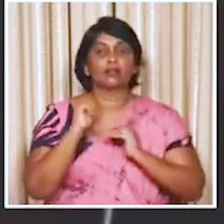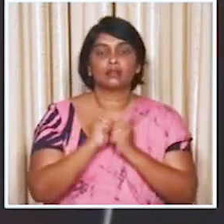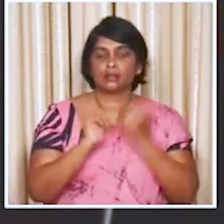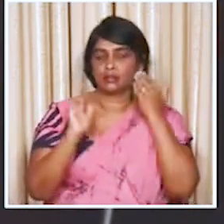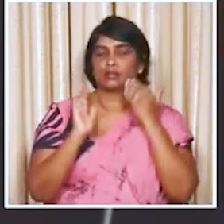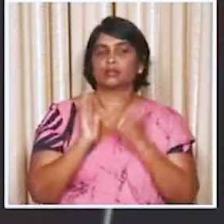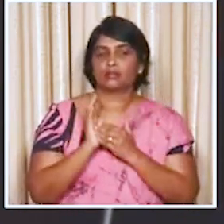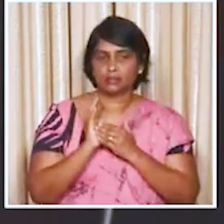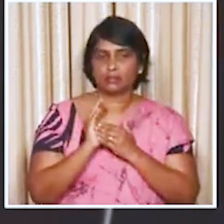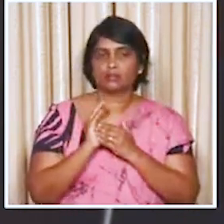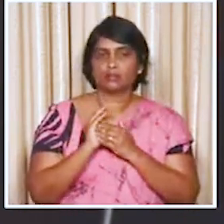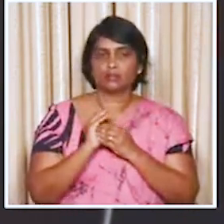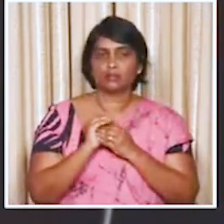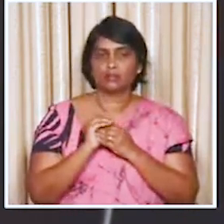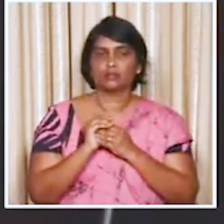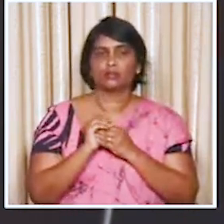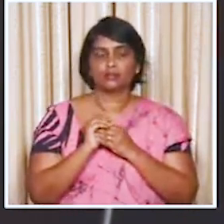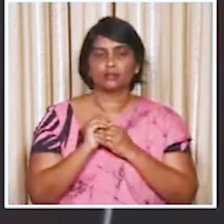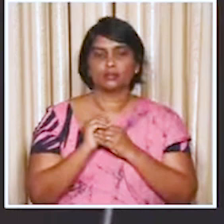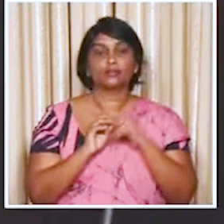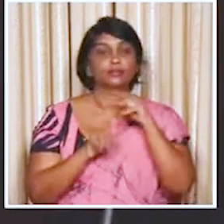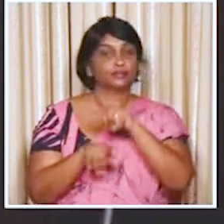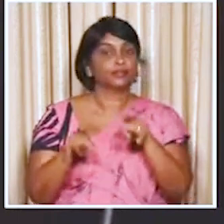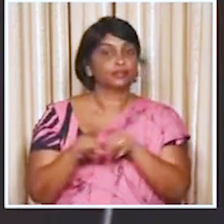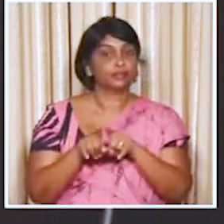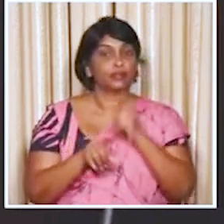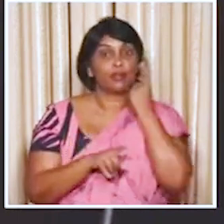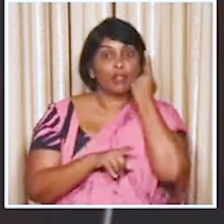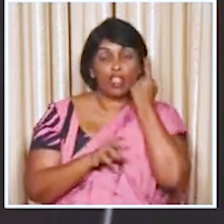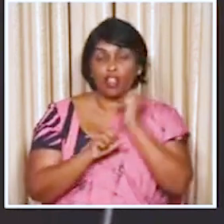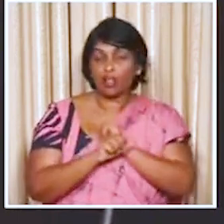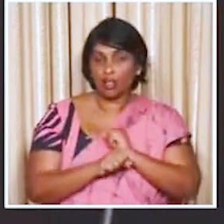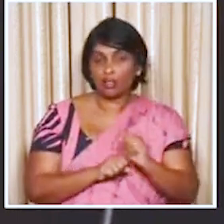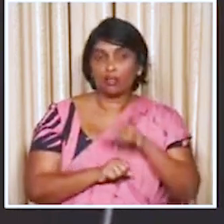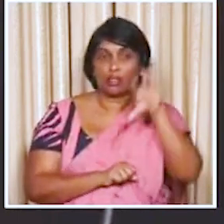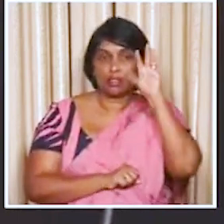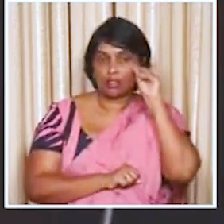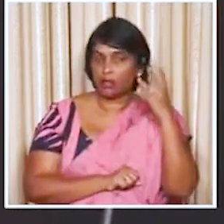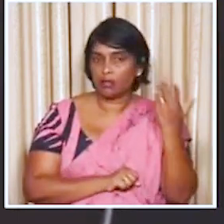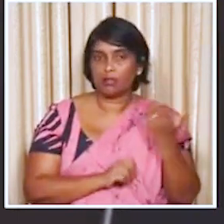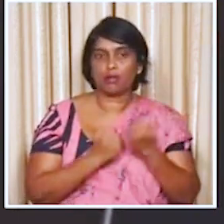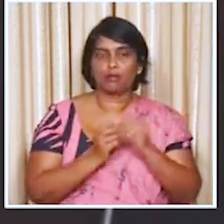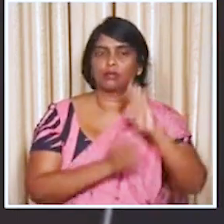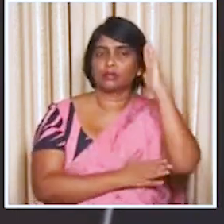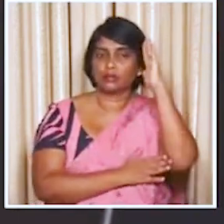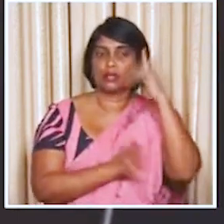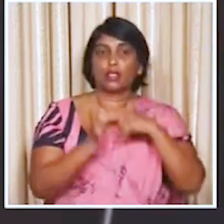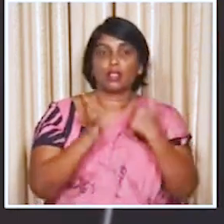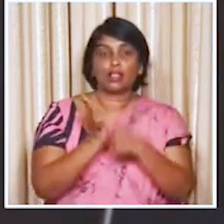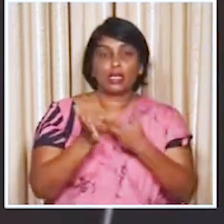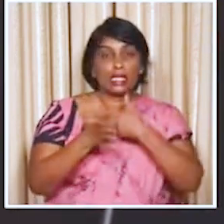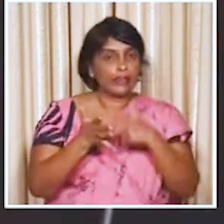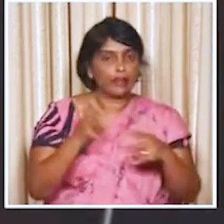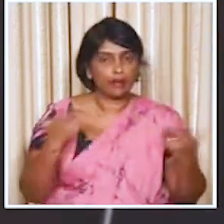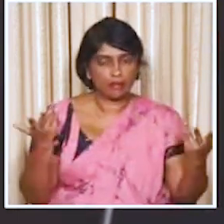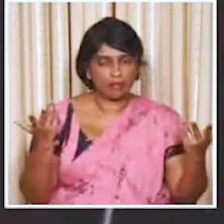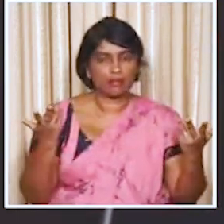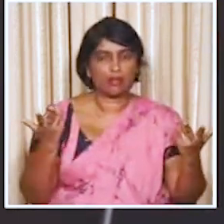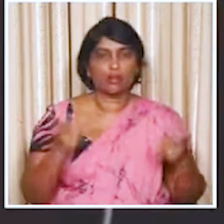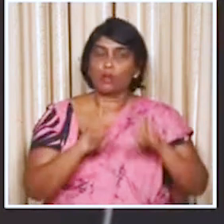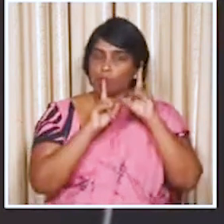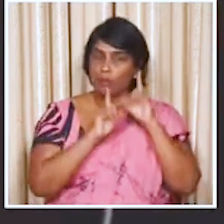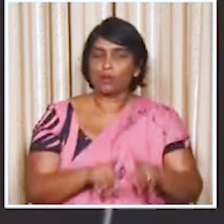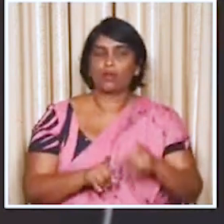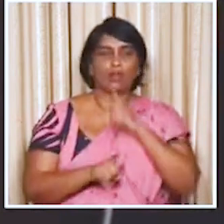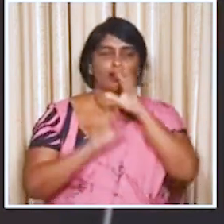කියලා දුන්නා මම. කාලය අවසන් වෙනාම තුමිය ඔබතුමී. ඒකයි. එන්නේ ඒක විඥානයක් නැත්තම් ඒක තේරුම් ගන්න තමුන් අත උස්සන පනත කියව ගන්න බැරි නම්. එහෙමනම්